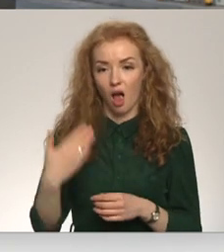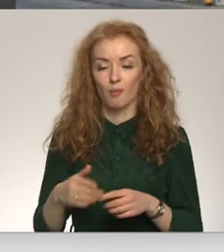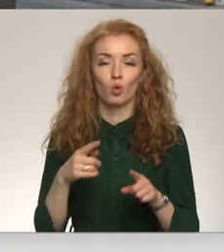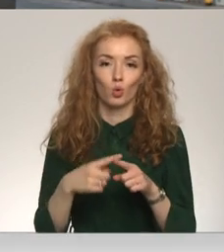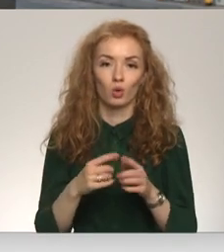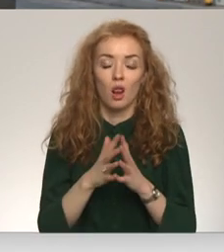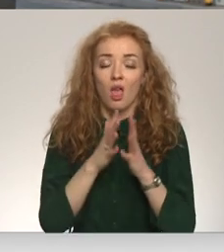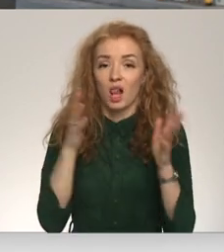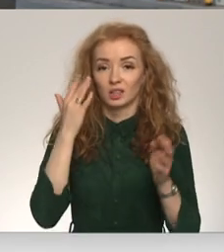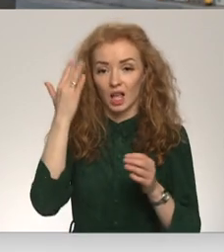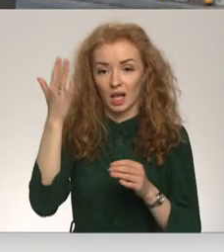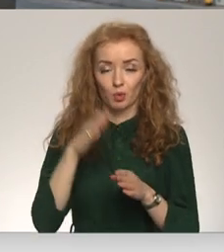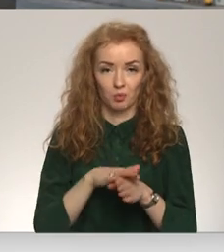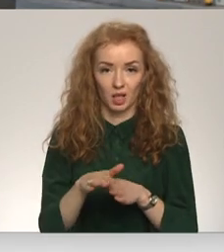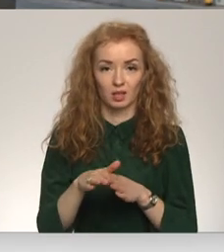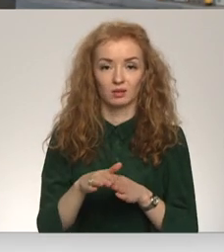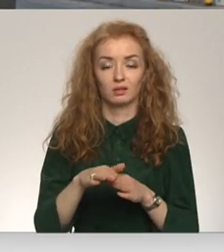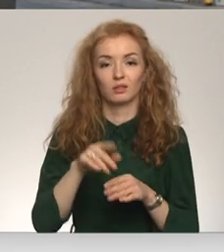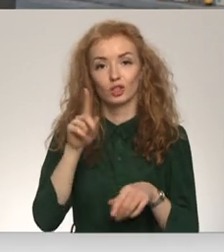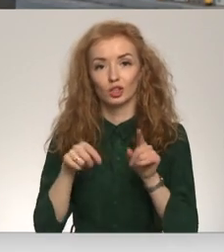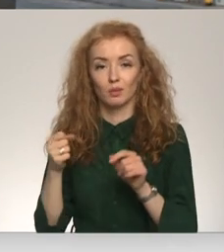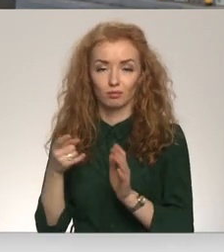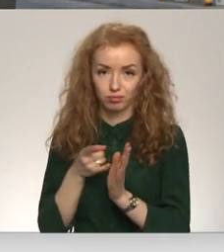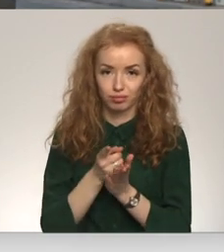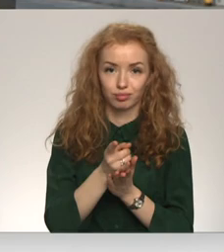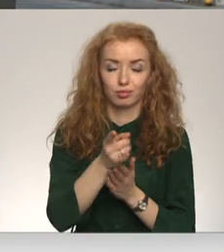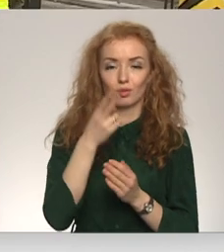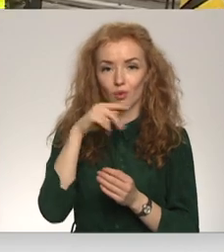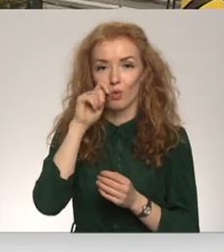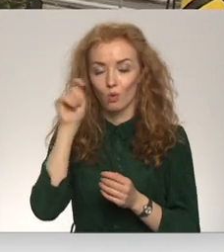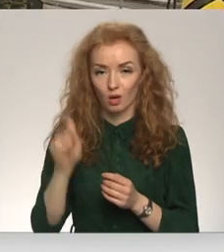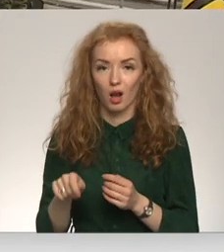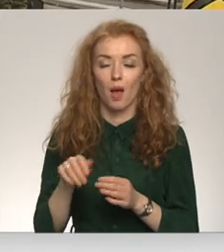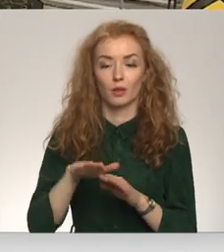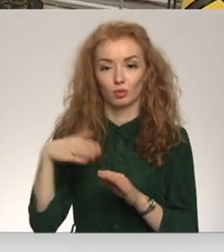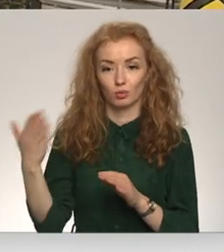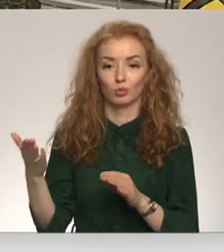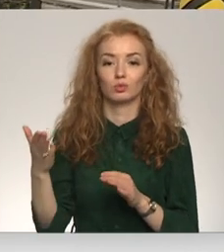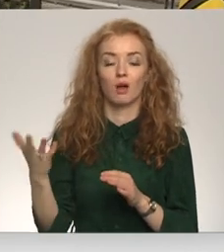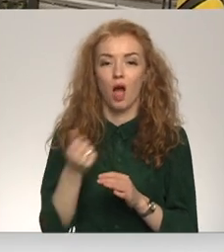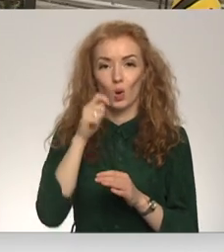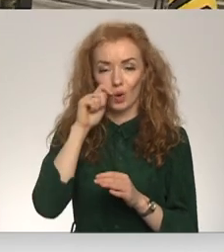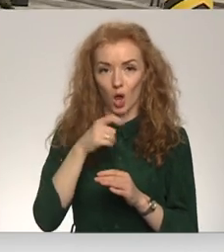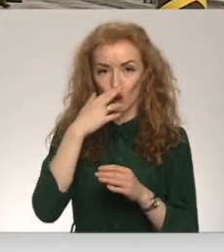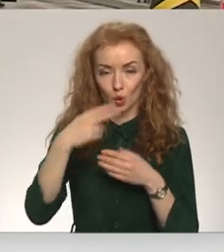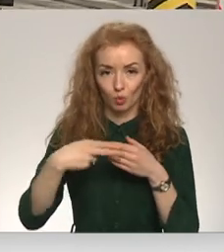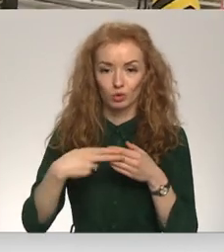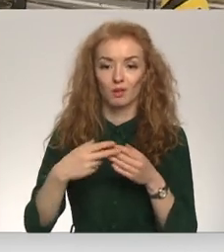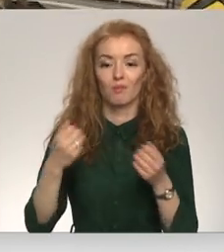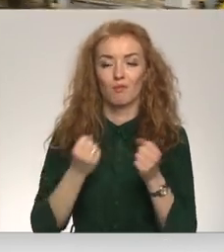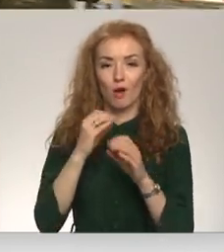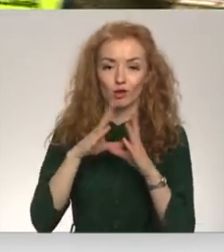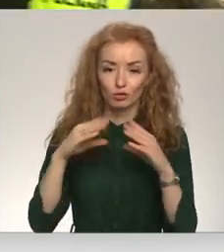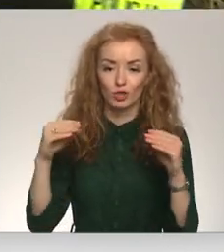cerību pilns. Ik pa laikam šeit ierodas automašīnas no Ukrainas puses ar Ukrainas numurzīmēm, vieglās automašīnas,